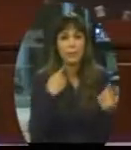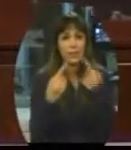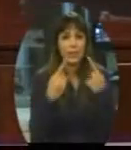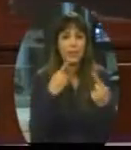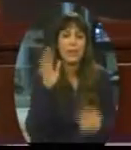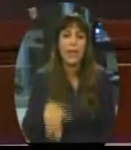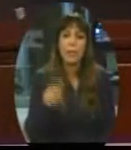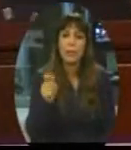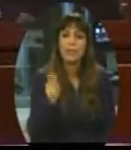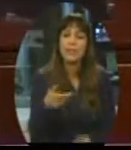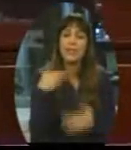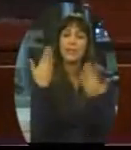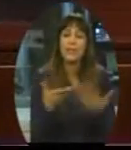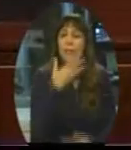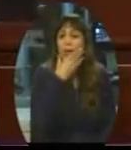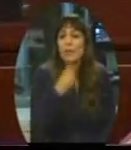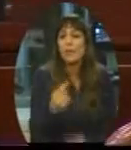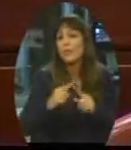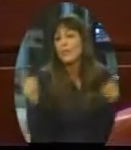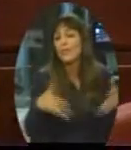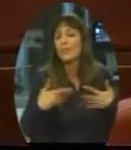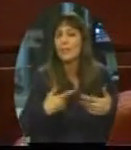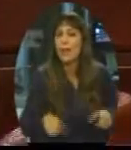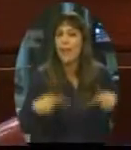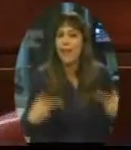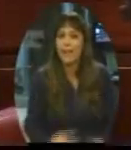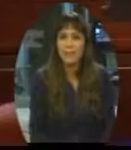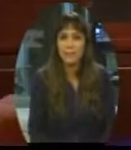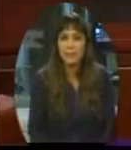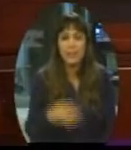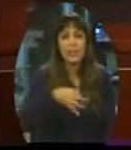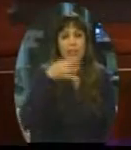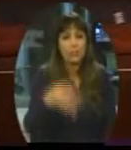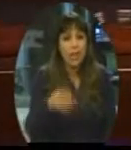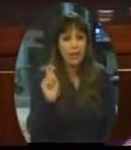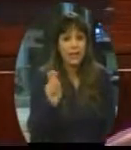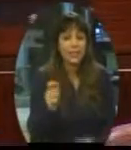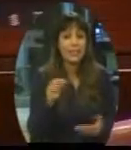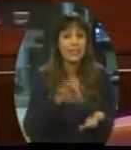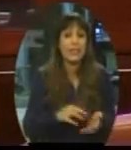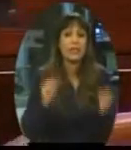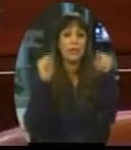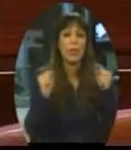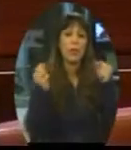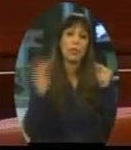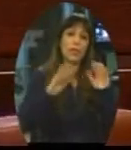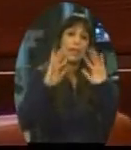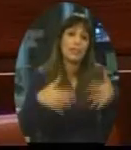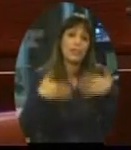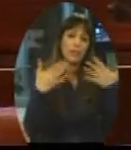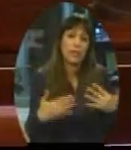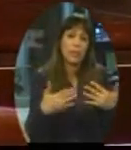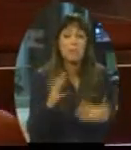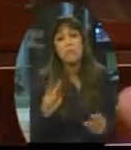המשכן חיוניות יוצאת דופן ושמחת חיים. האם כאשר הכנסת תציין את יום הולדתה בעוד עשור או שניים, נפגוש